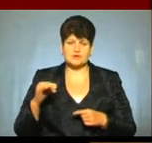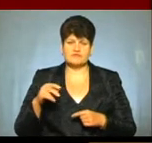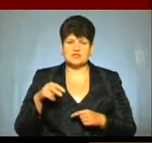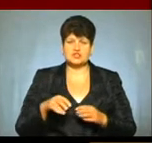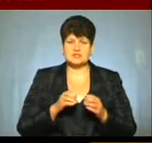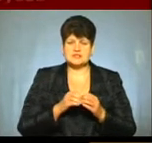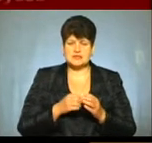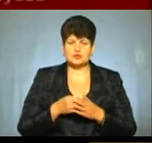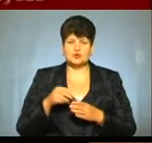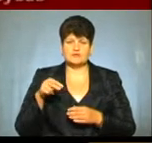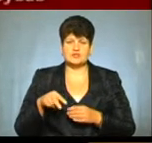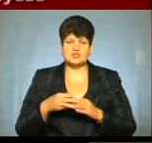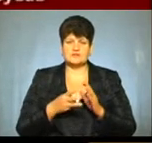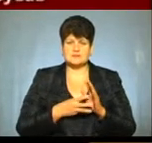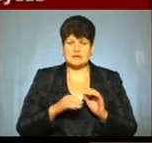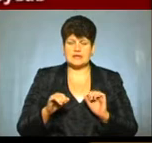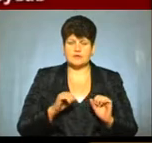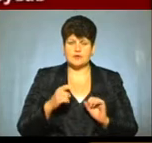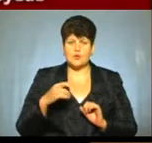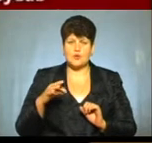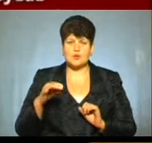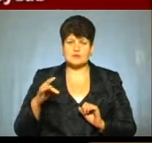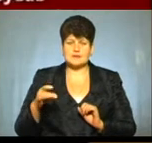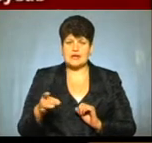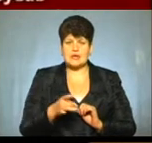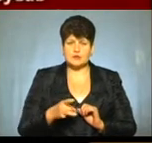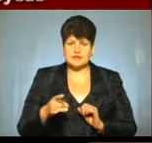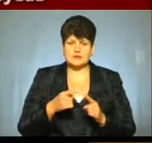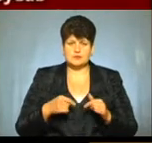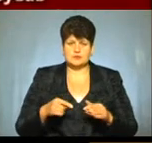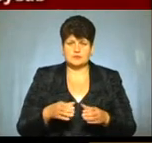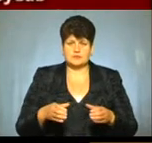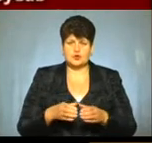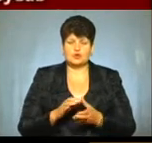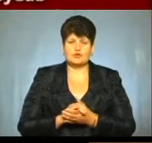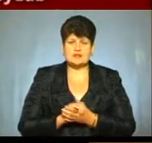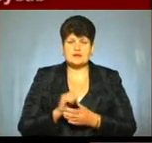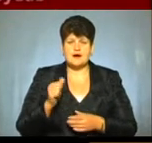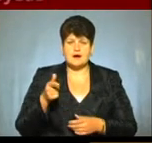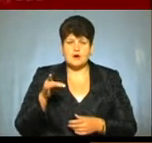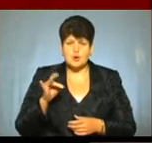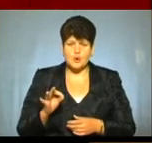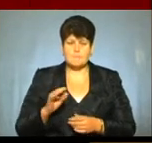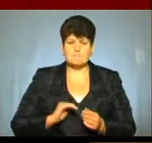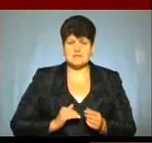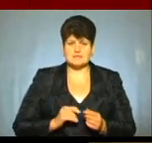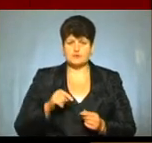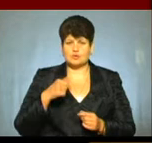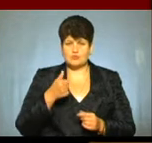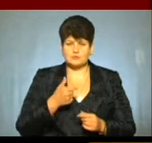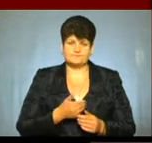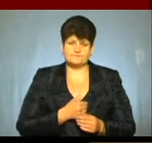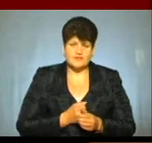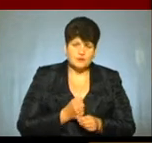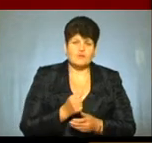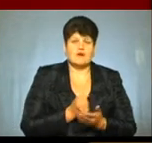З 2010 по 2018 керував Хоростківським регіональним структурним підрозділом товариства «Агробізнес». Цього року